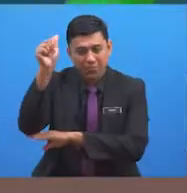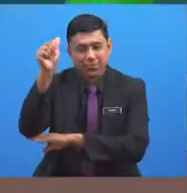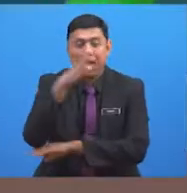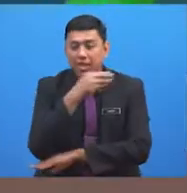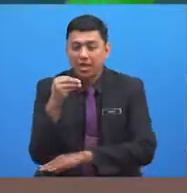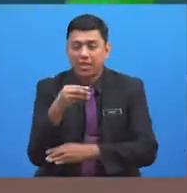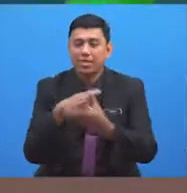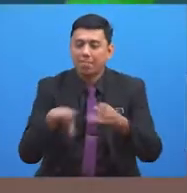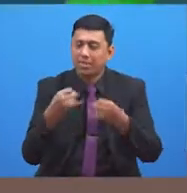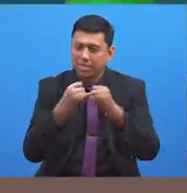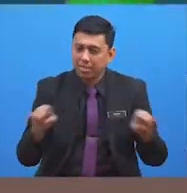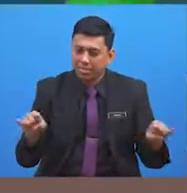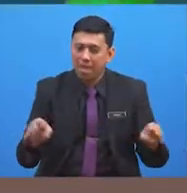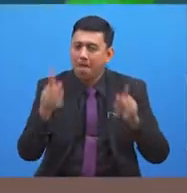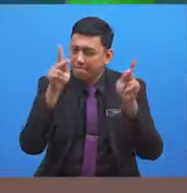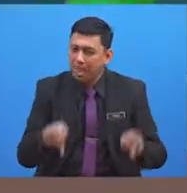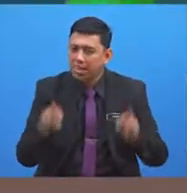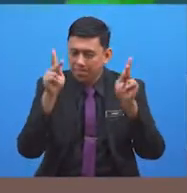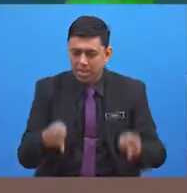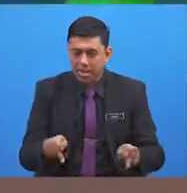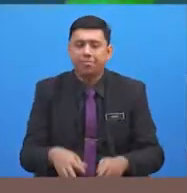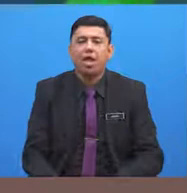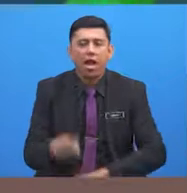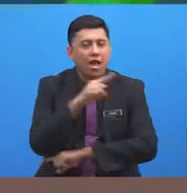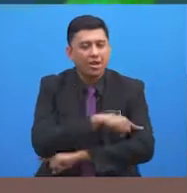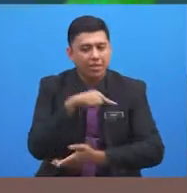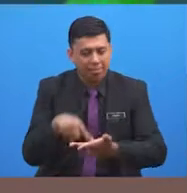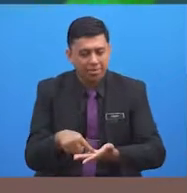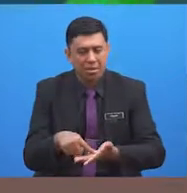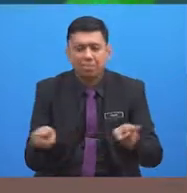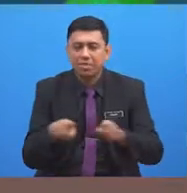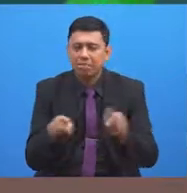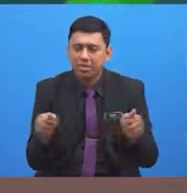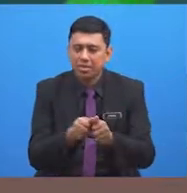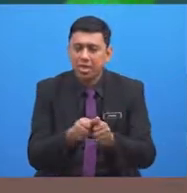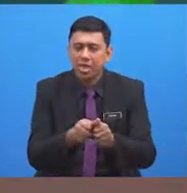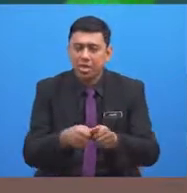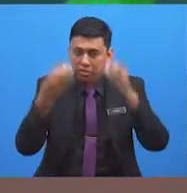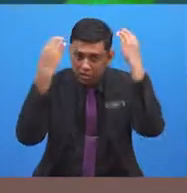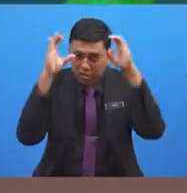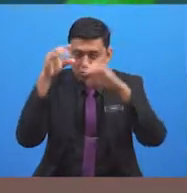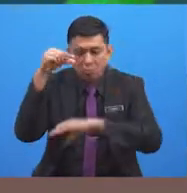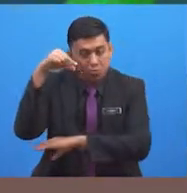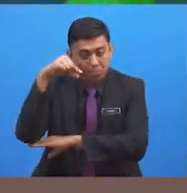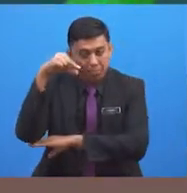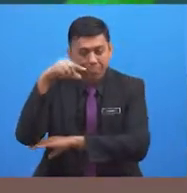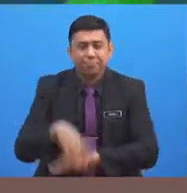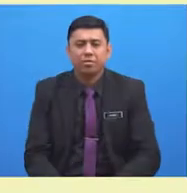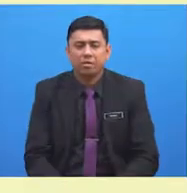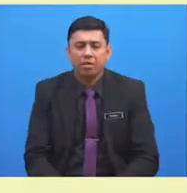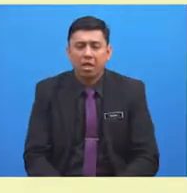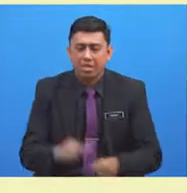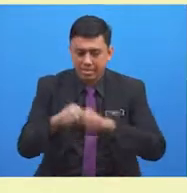Assalamualaikum dan selamat sejahtera pelajar-pelajar. Hari ini, pelajar-pelajar bersama saya, Cikgu Kubaib, bagi